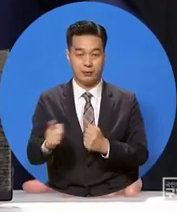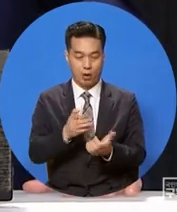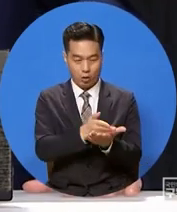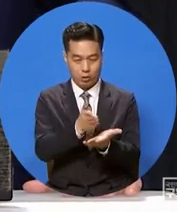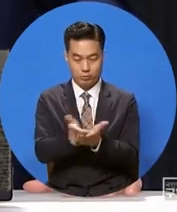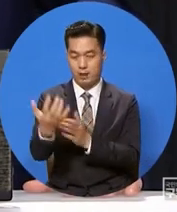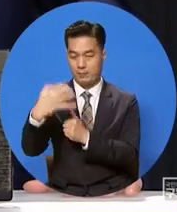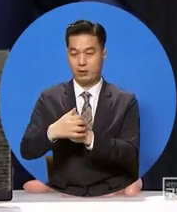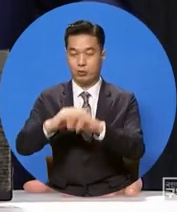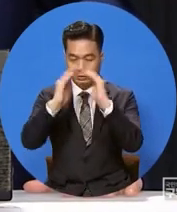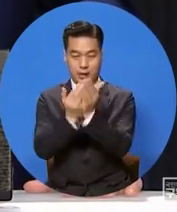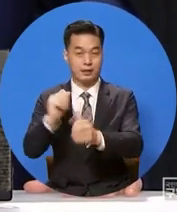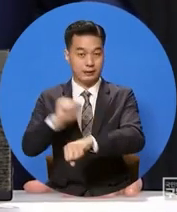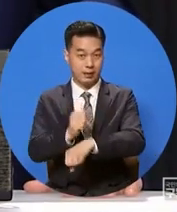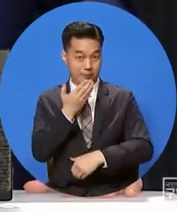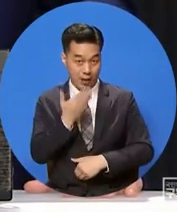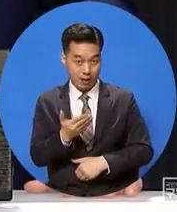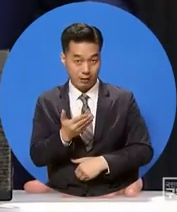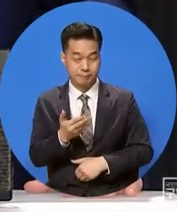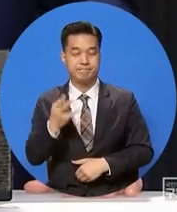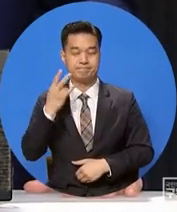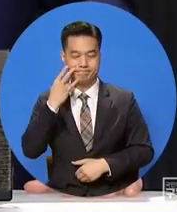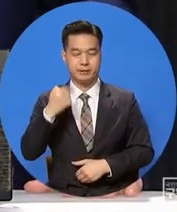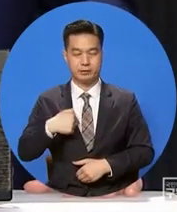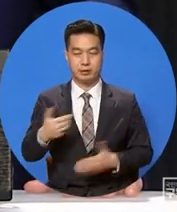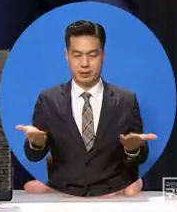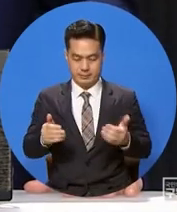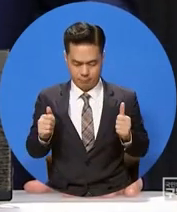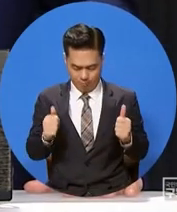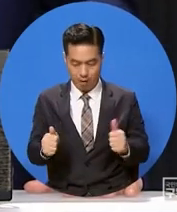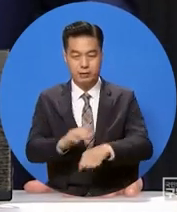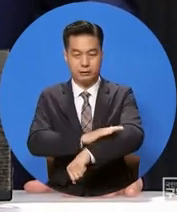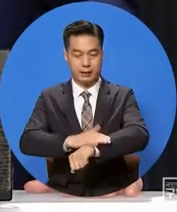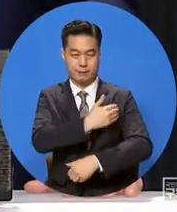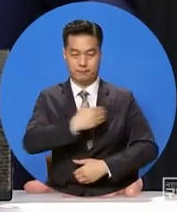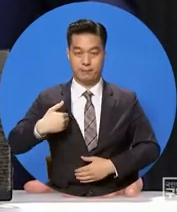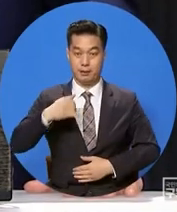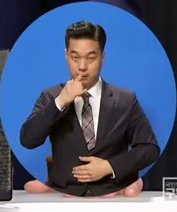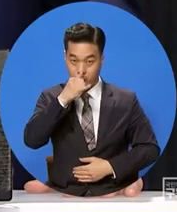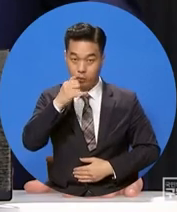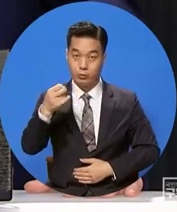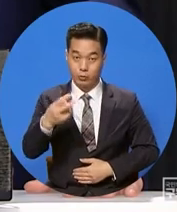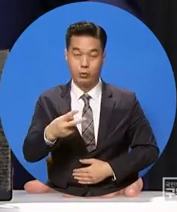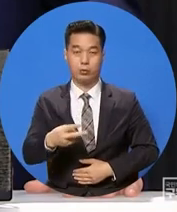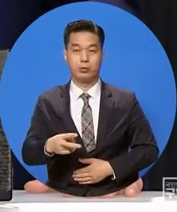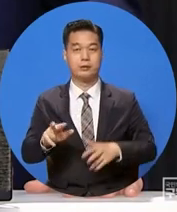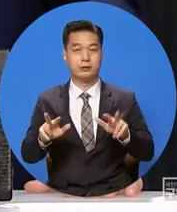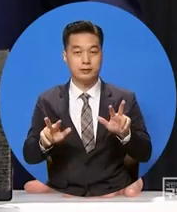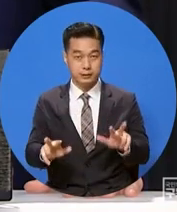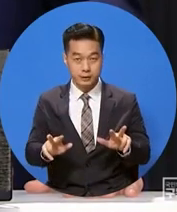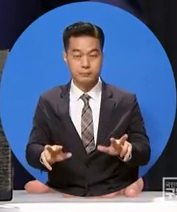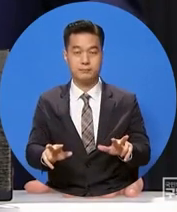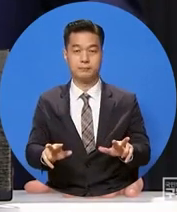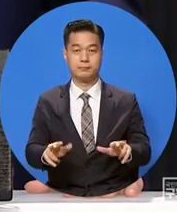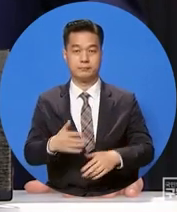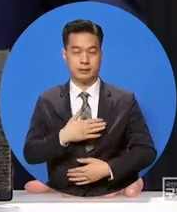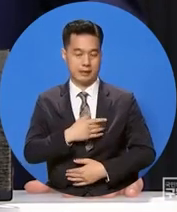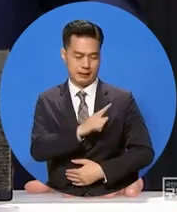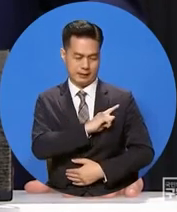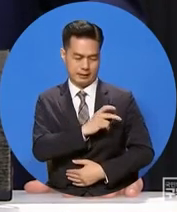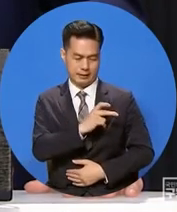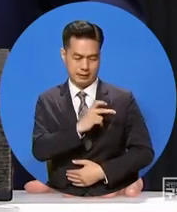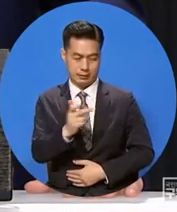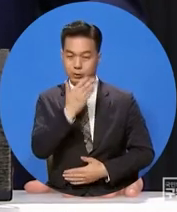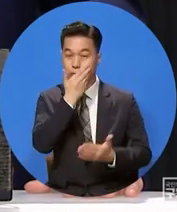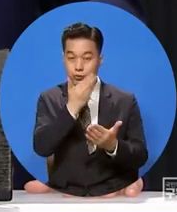네. 맡겨놔도 다 잘할 수 네? 있다. 저는 뭐 일하는 데는 제가 자신이 있고요. 네, 그리고 지금은 가장 큰